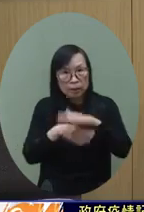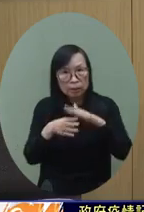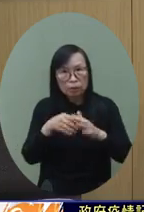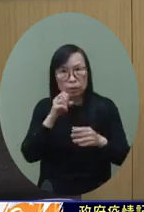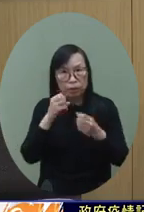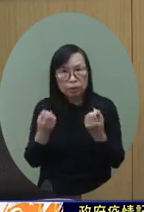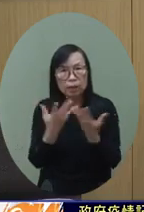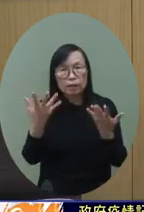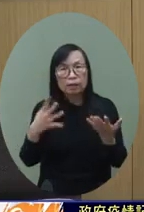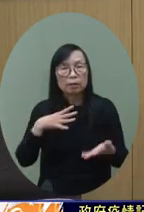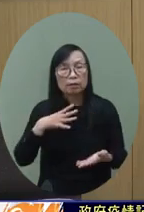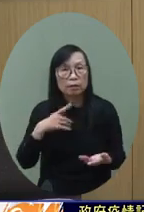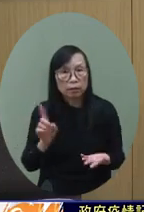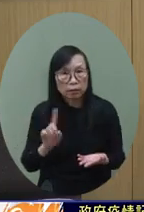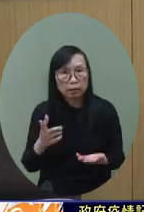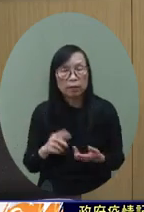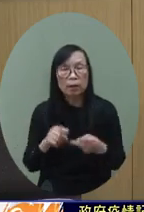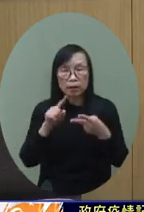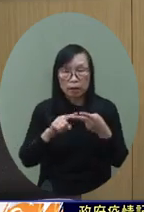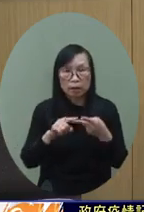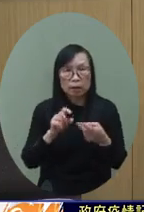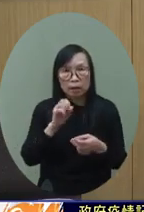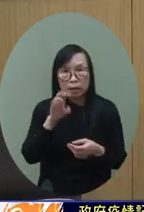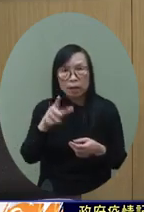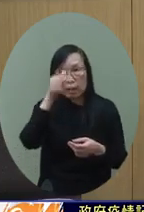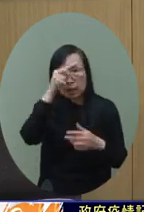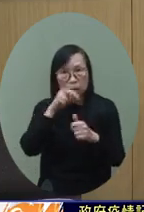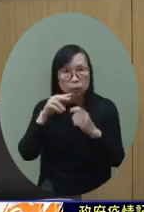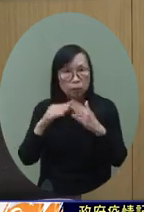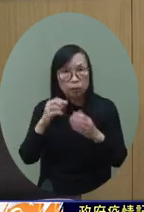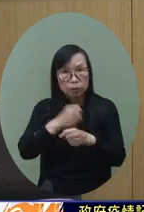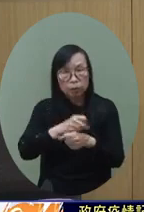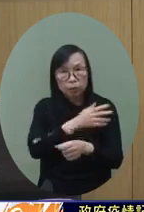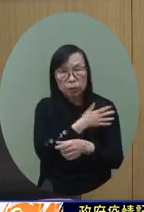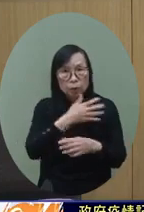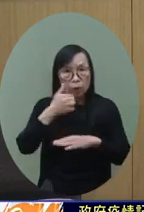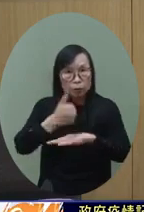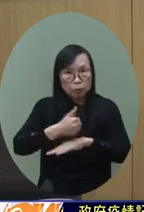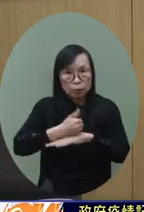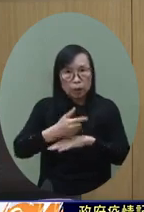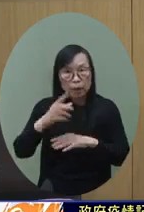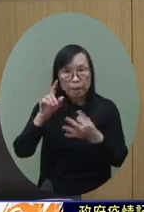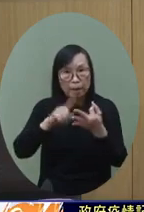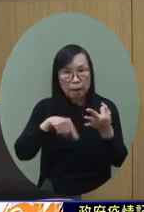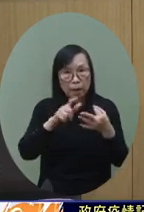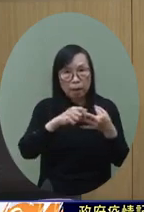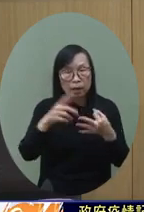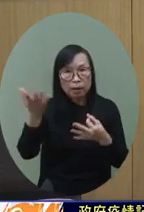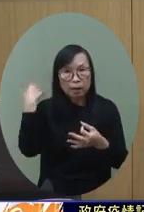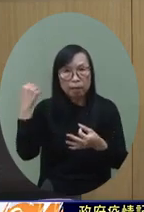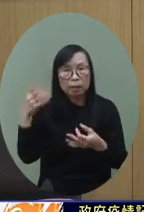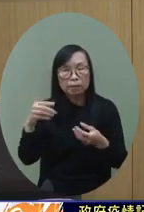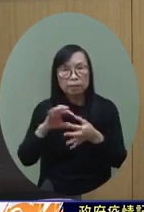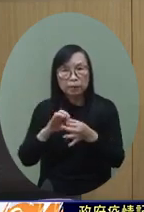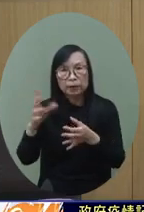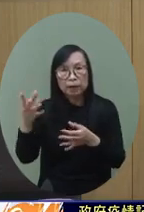嘅情形咧？第二個部分咧就想問有關於醫管局員工陣線主席余偉明咧，就琴日就涉嫌因為國安法